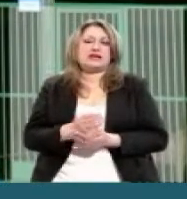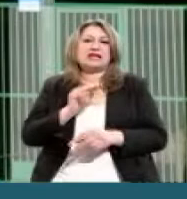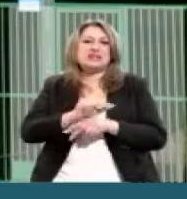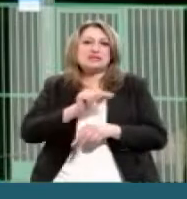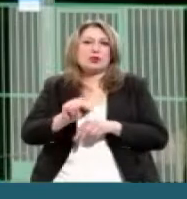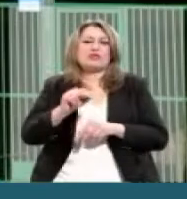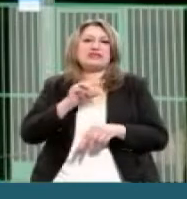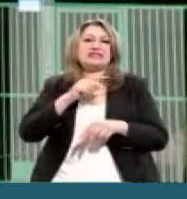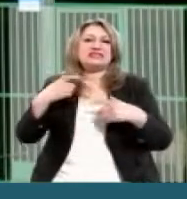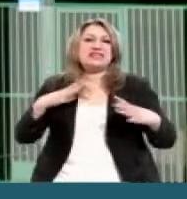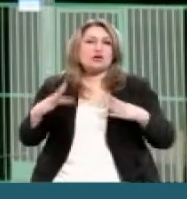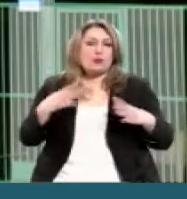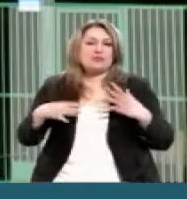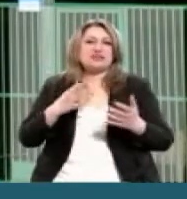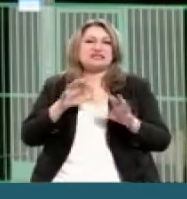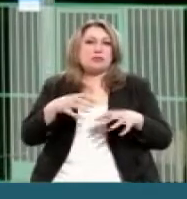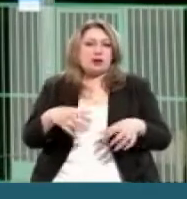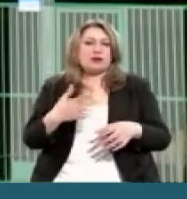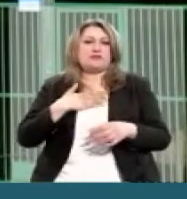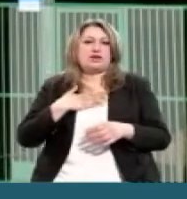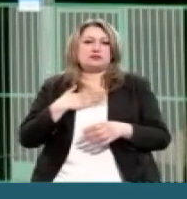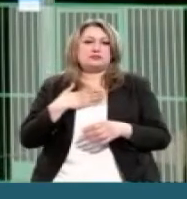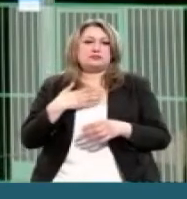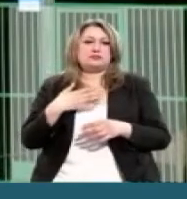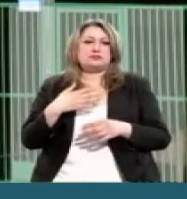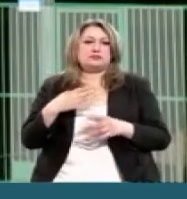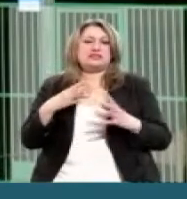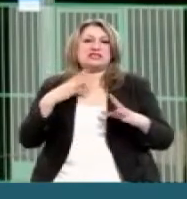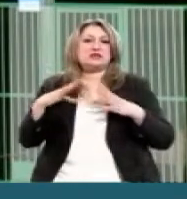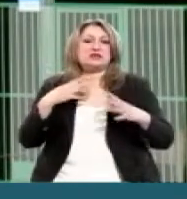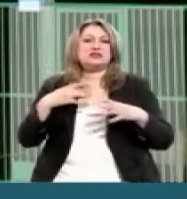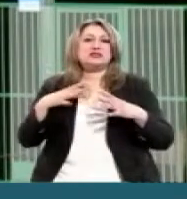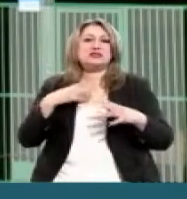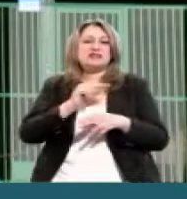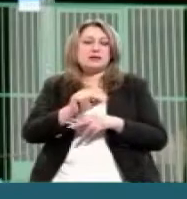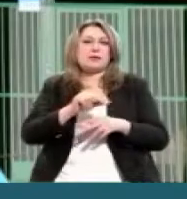дрессировке и тренировке служебных собак на нашем дрессировочном полигоне.